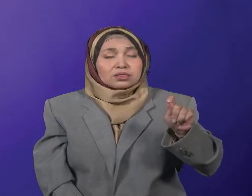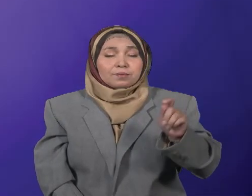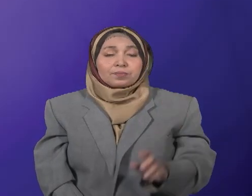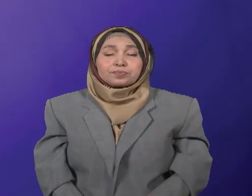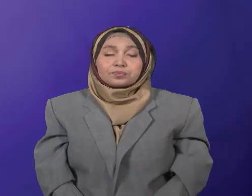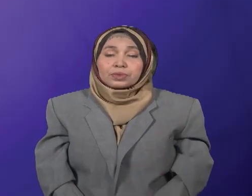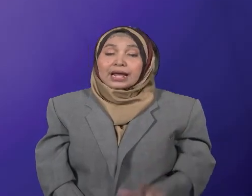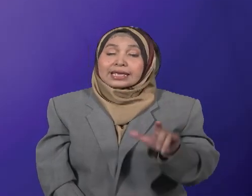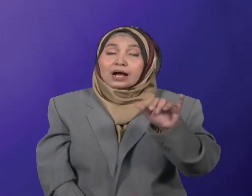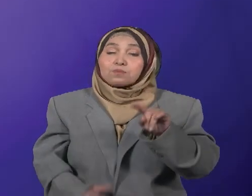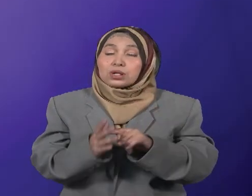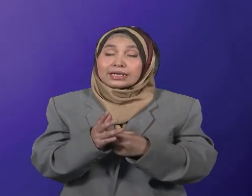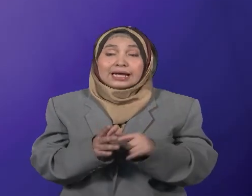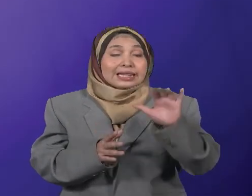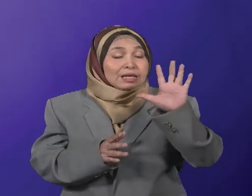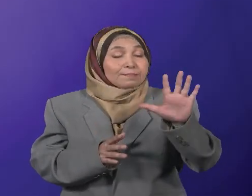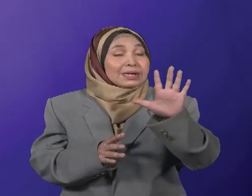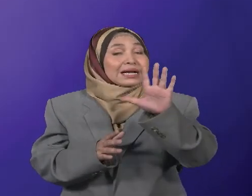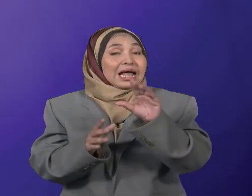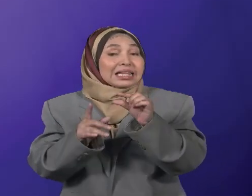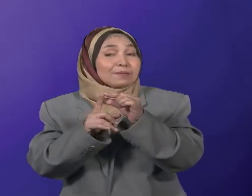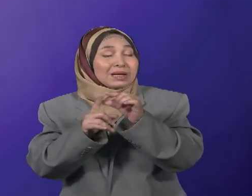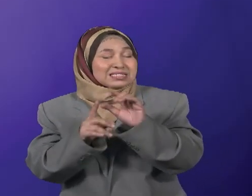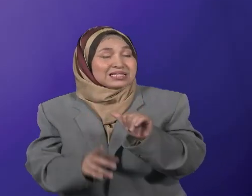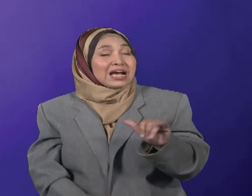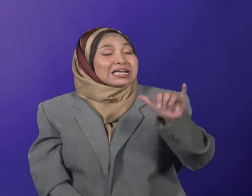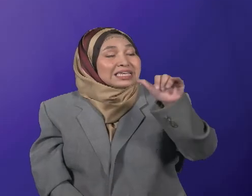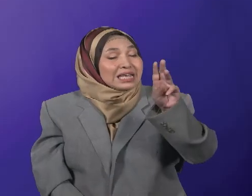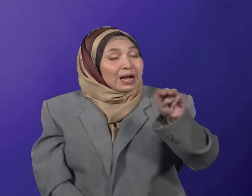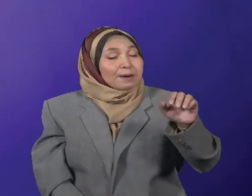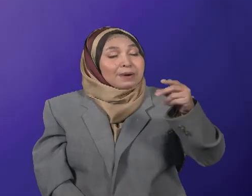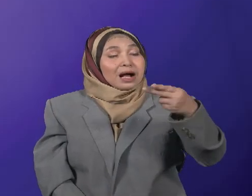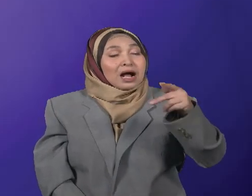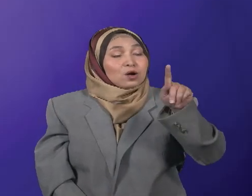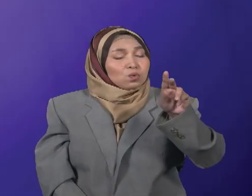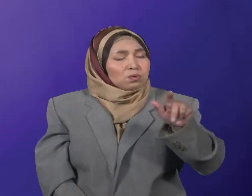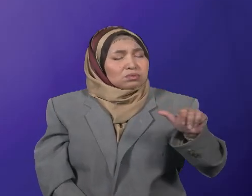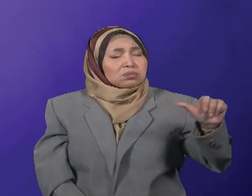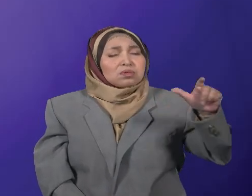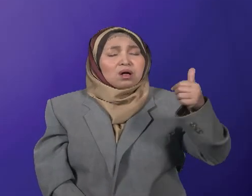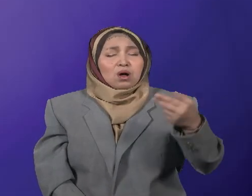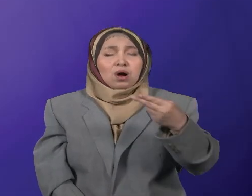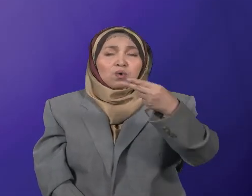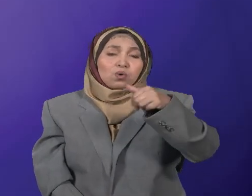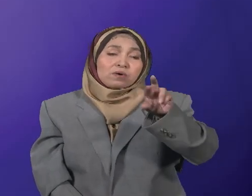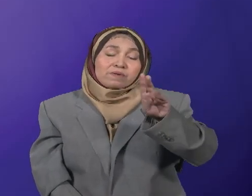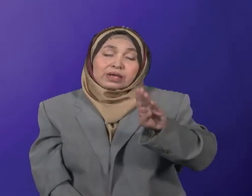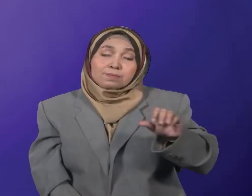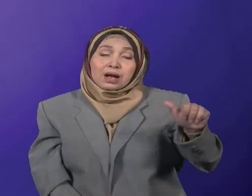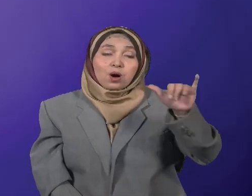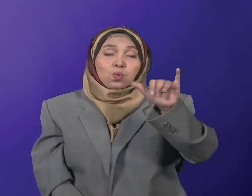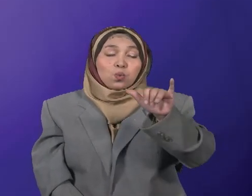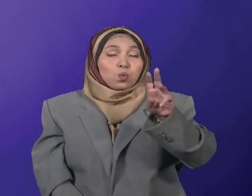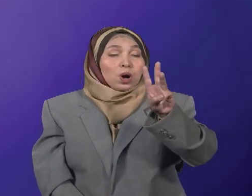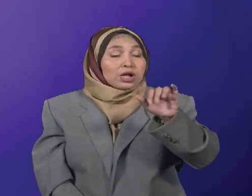الصَّدَقَاتِ. Nah, yang mula-mula tu 5 kalimah saja kan. يَمْحَقُ اللَّهُ الرِّبَا